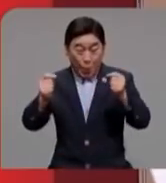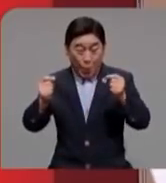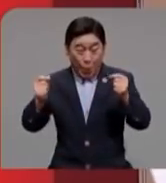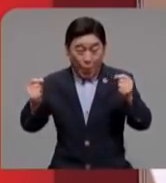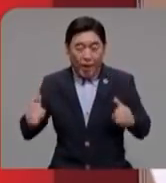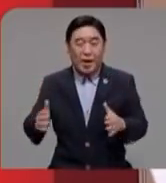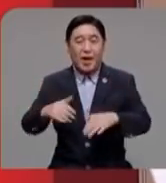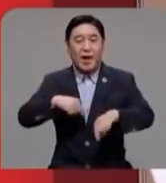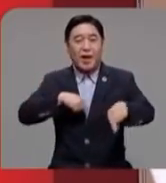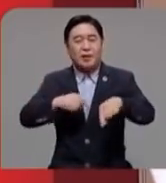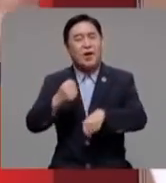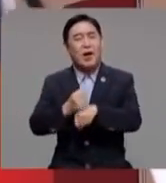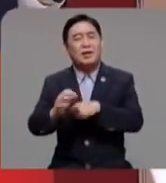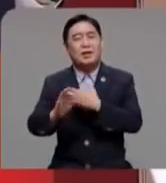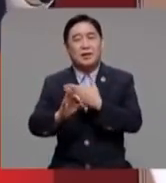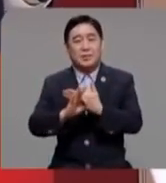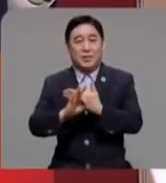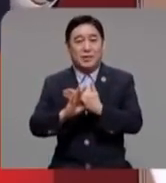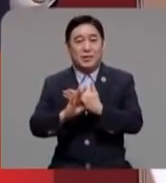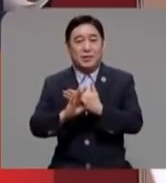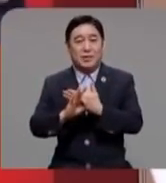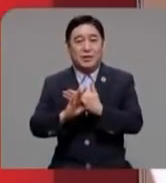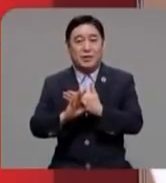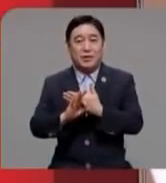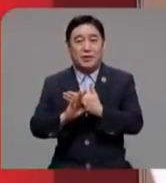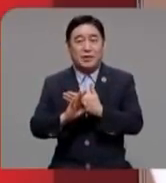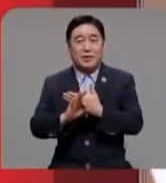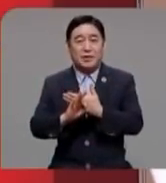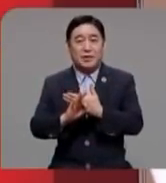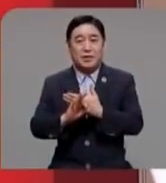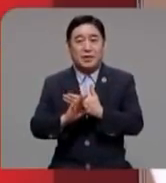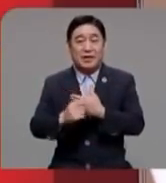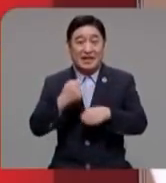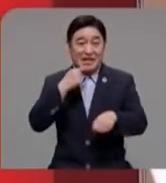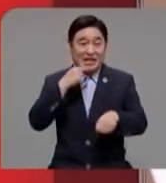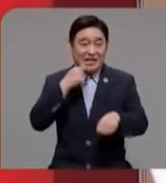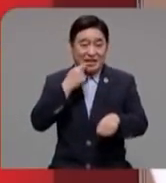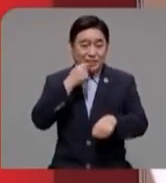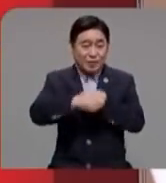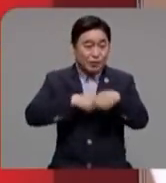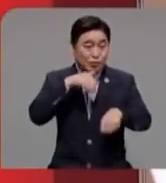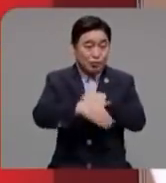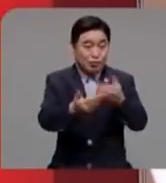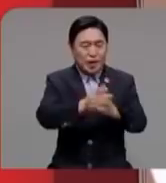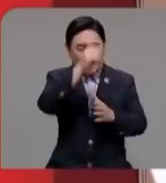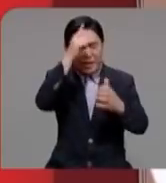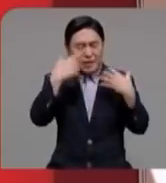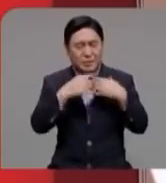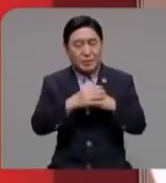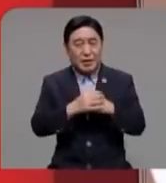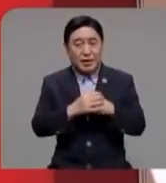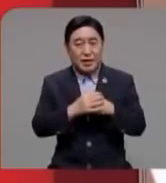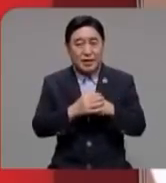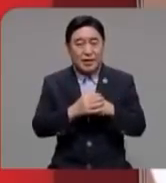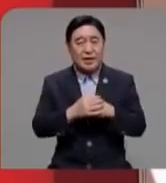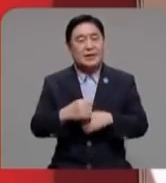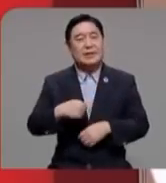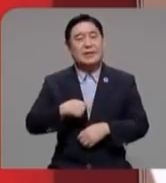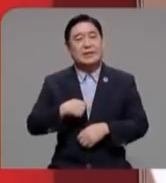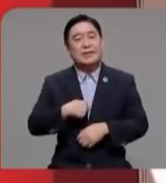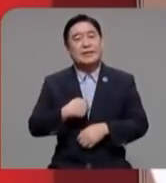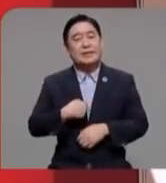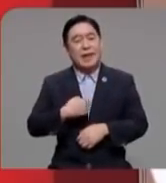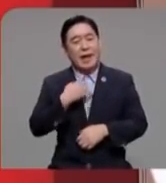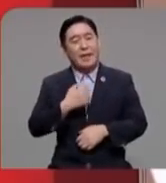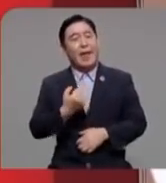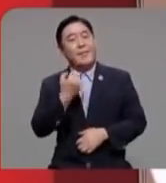하셨으면은 이제 우리가 새로운 그 이를테면 이제 이 민주당 정부의 이런 아주 고질적인 내로남불과